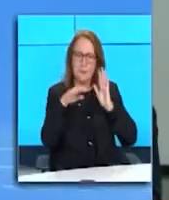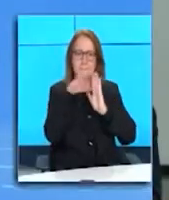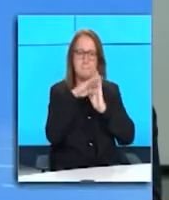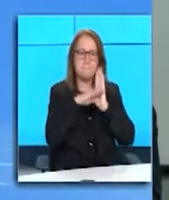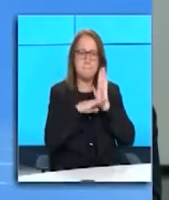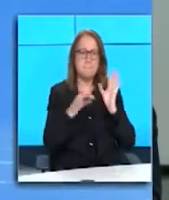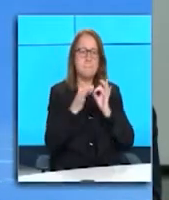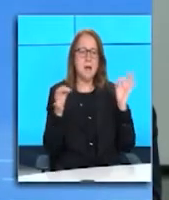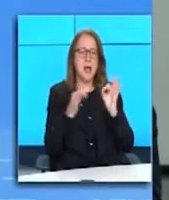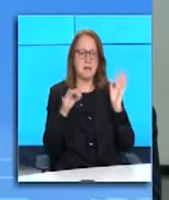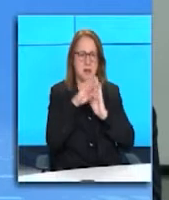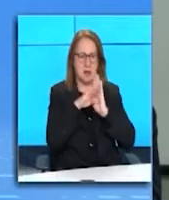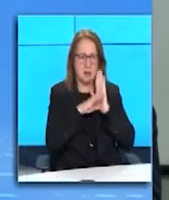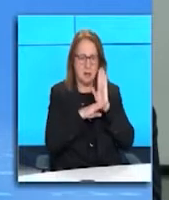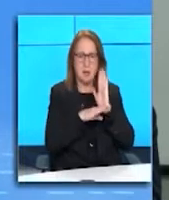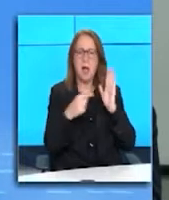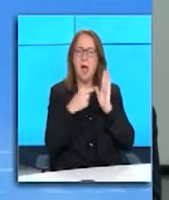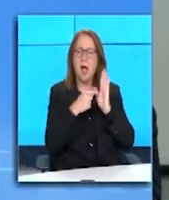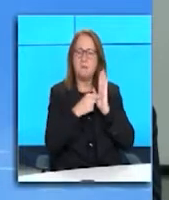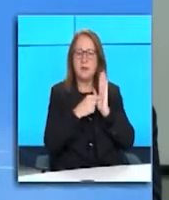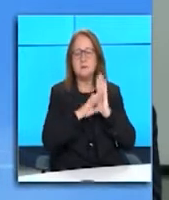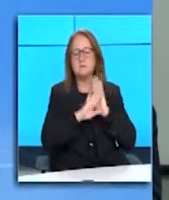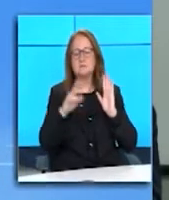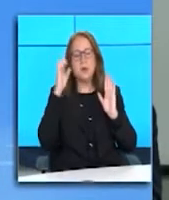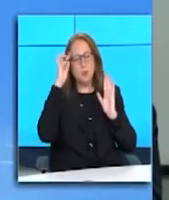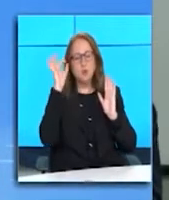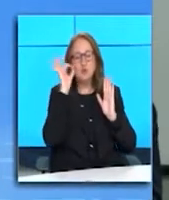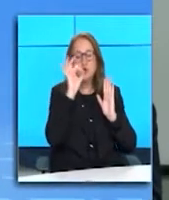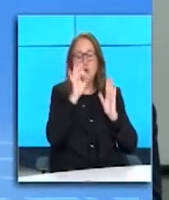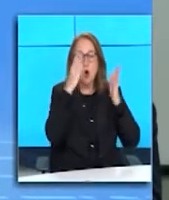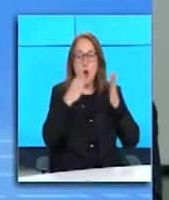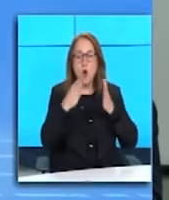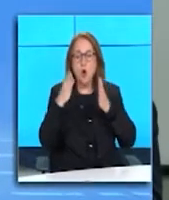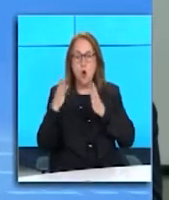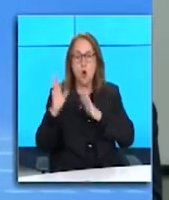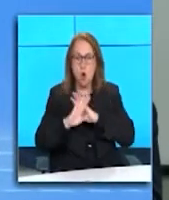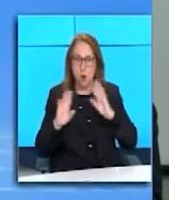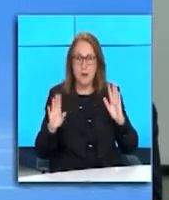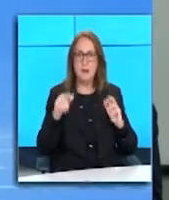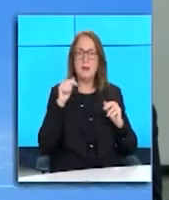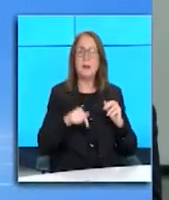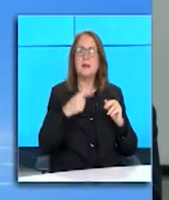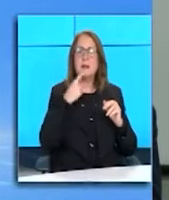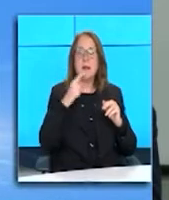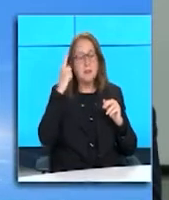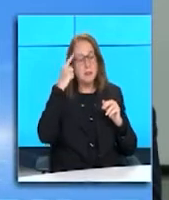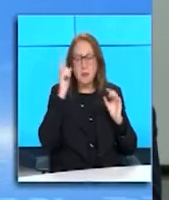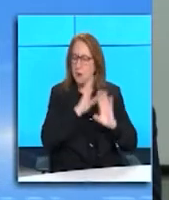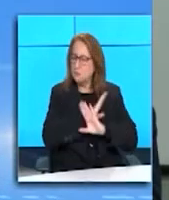Αφορούν μέτρα τα οποία είναι στοχευμένα πλέον και δεν έχουν λογική να κλείσουμε οποιοδήποτε τρόπο